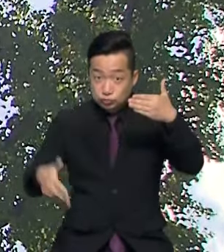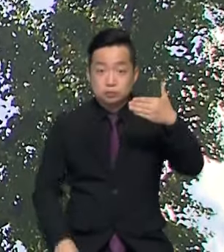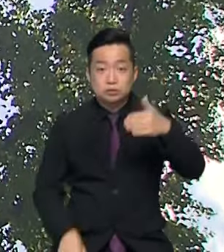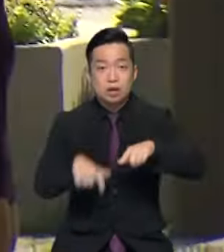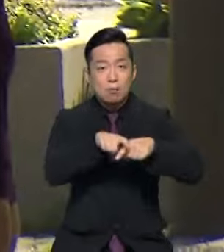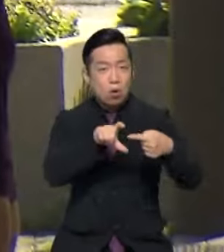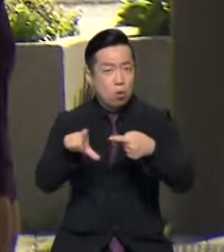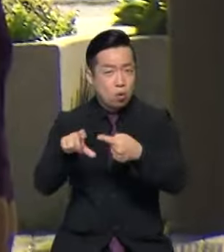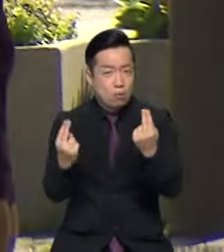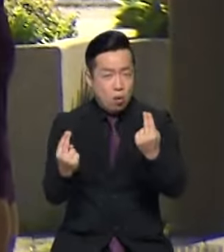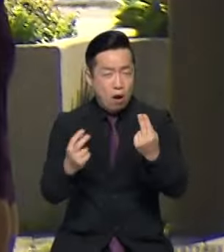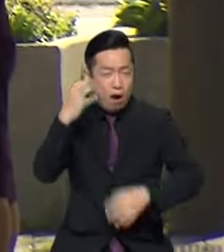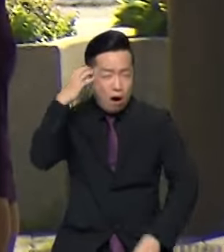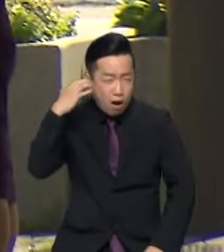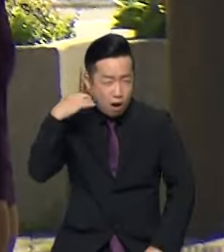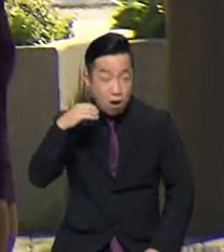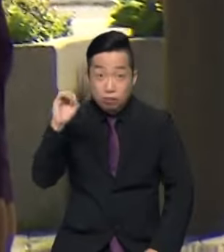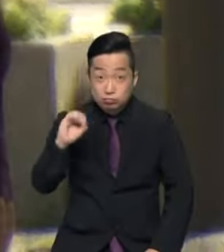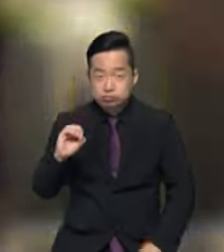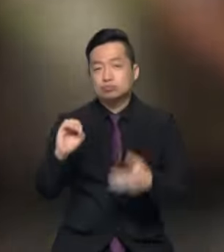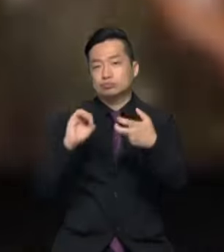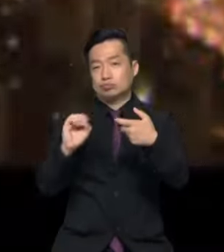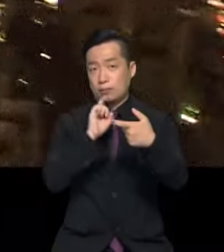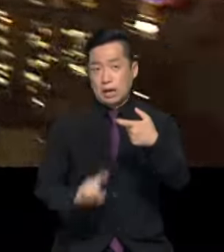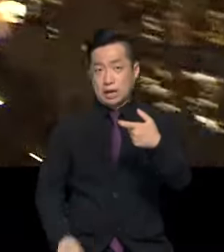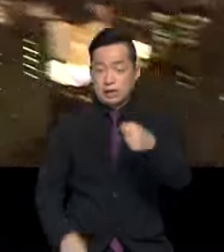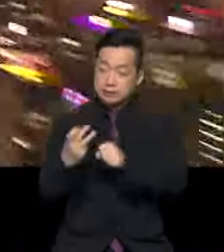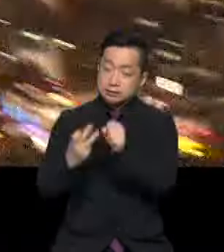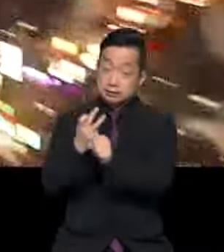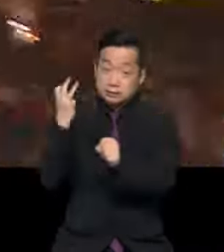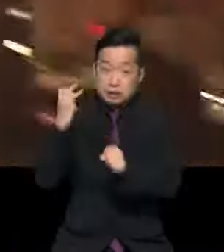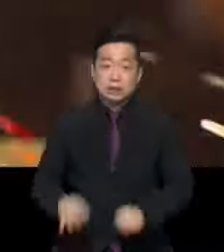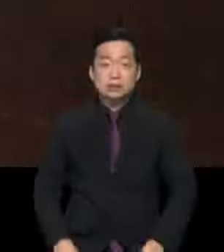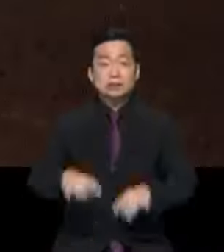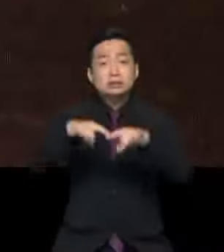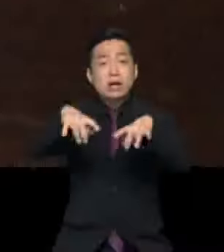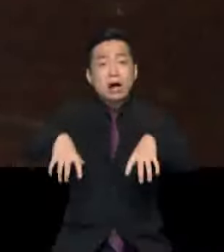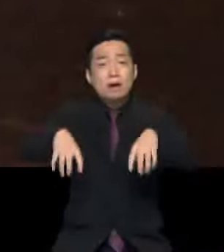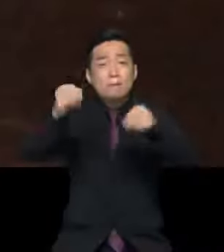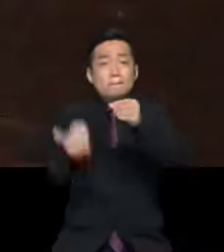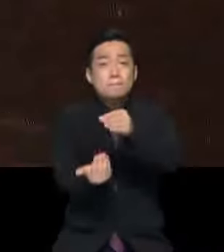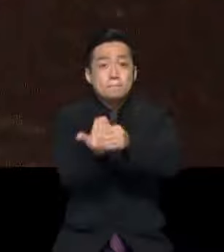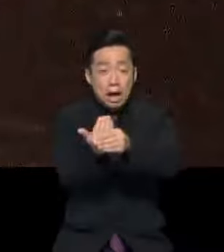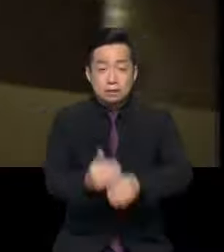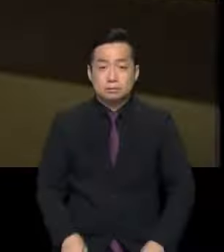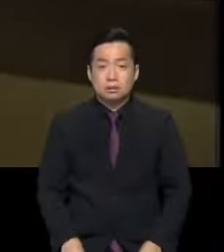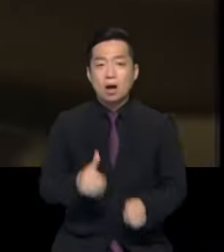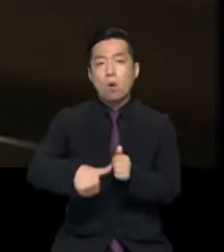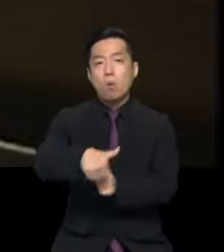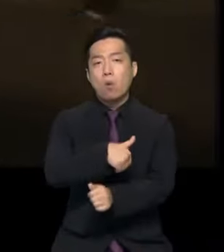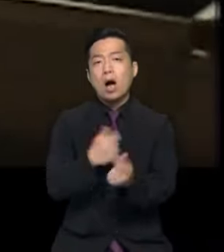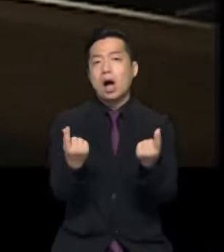높을 확률이 60%에 달합니다. 13년 전 대정전 사태를 불렀던 환경과